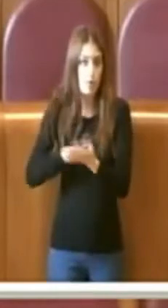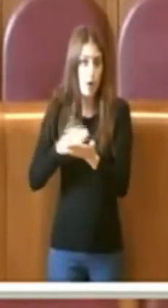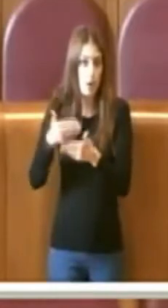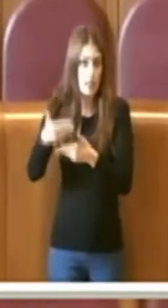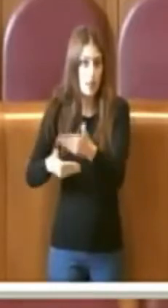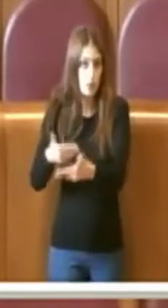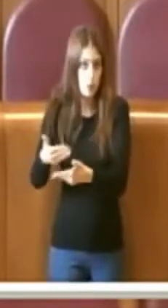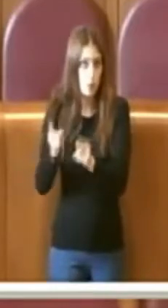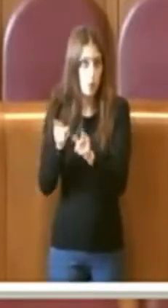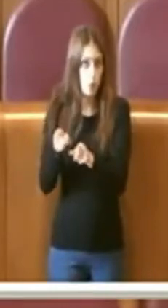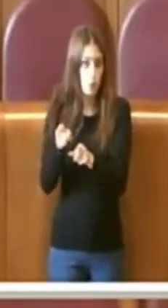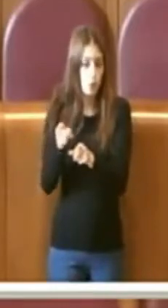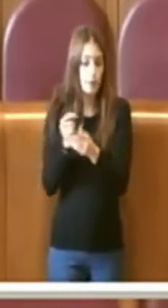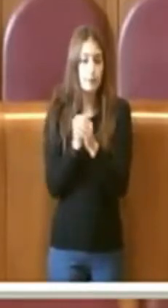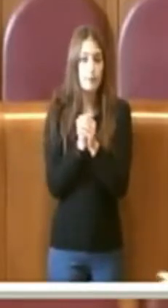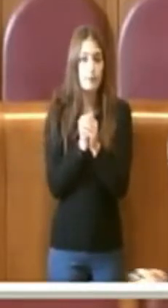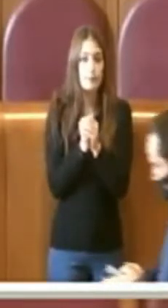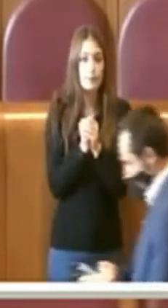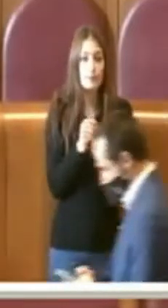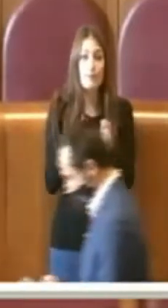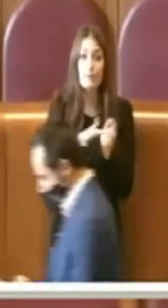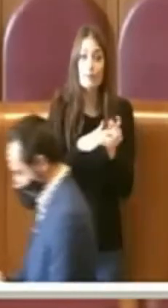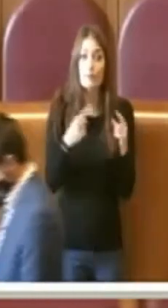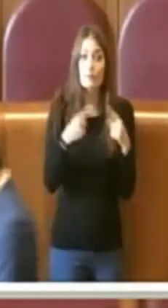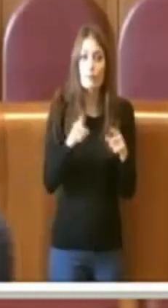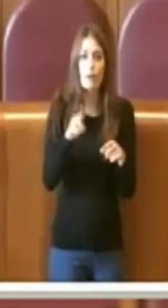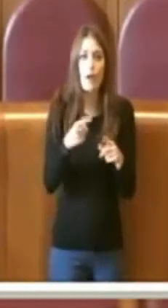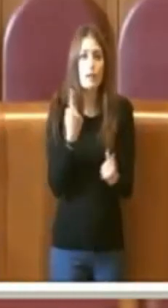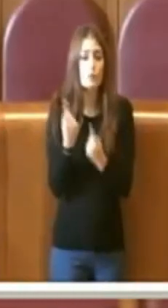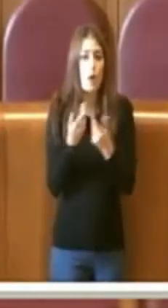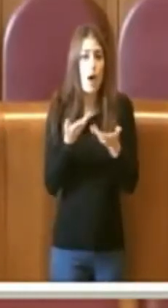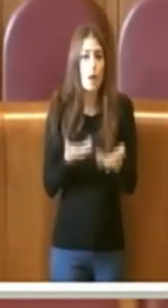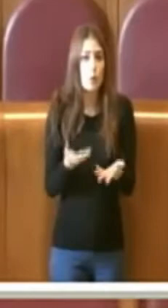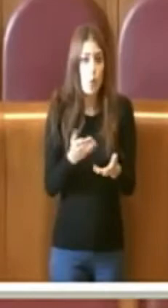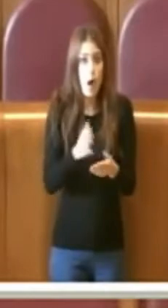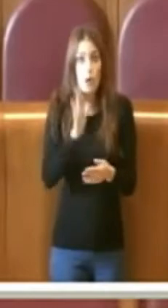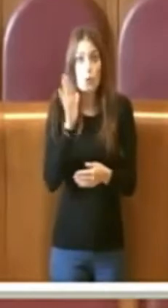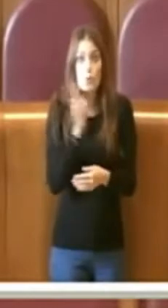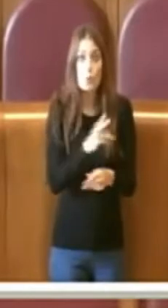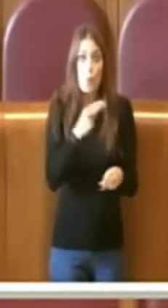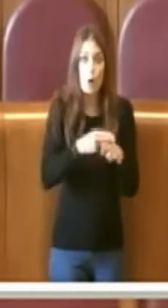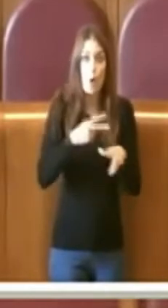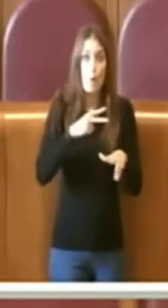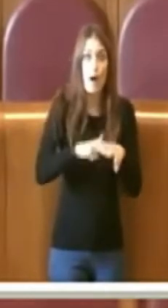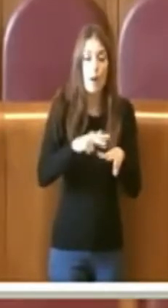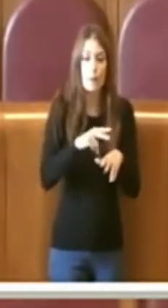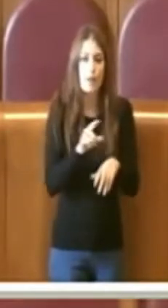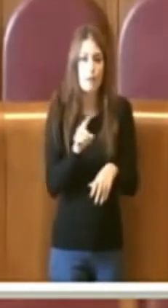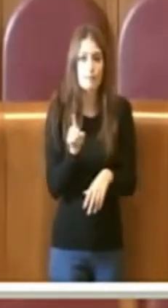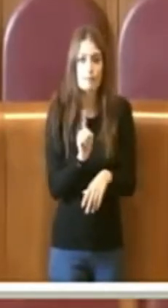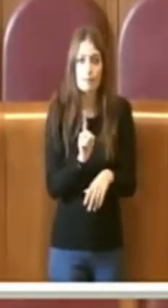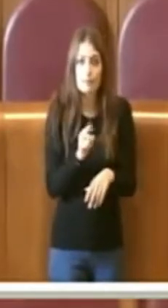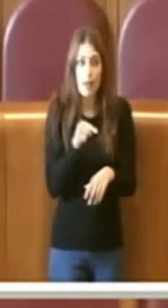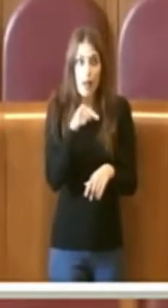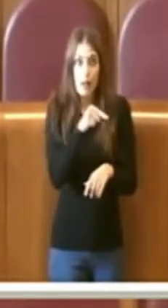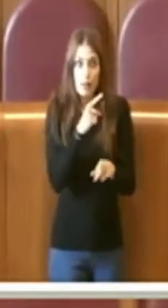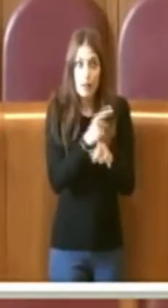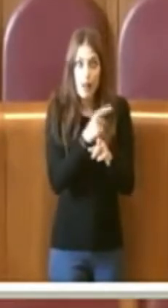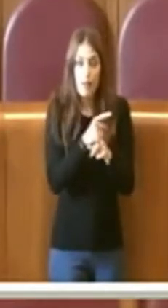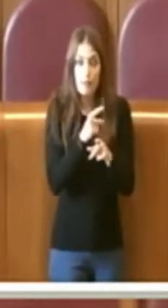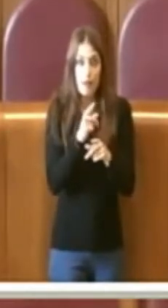quell'area, anche allo stato attuale, non è ancora di Roma Capitale. Non è Roma Capitale a dover presentare dei progetti.